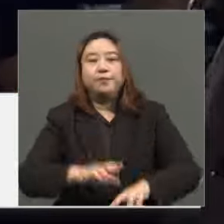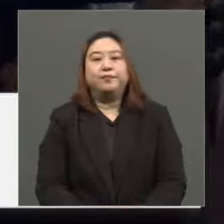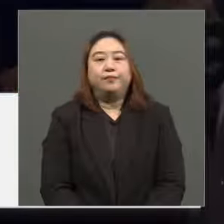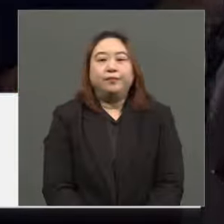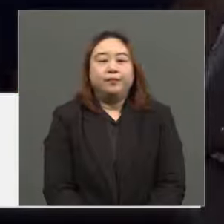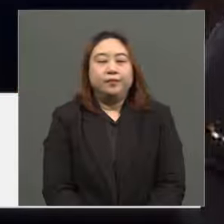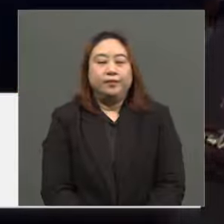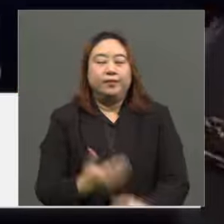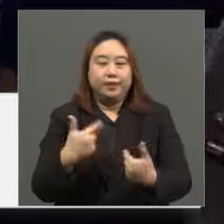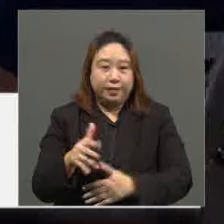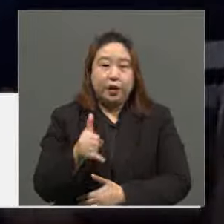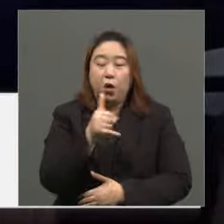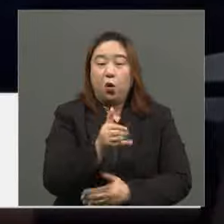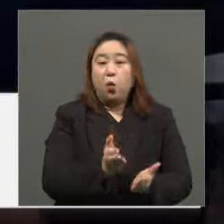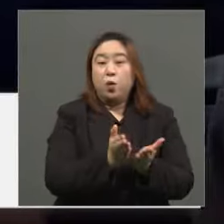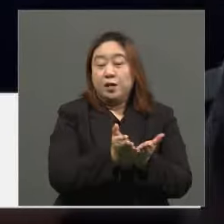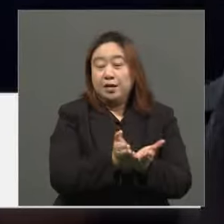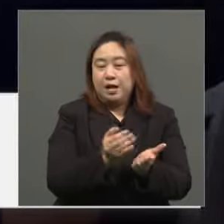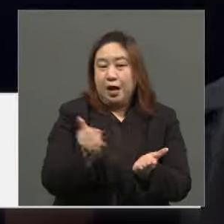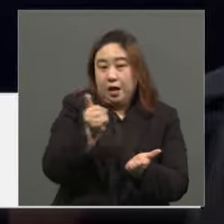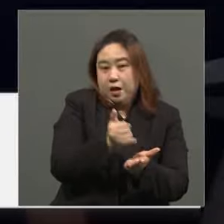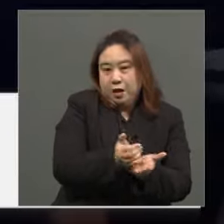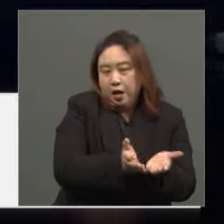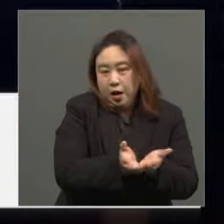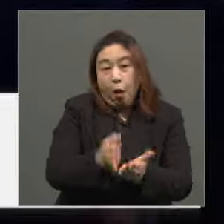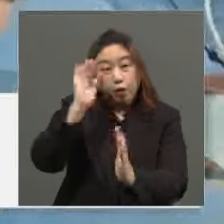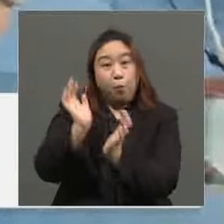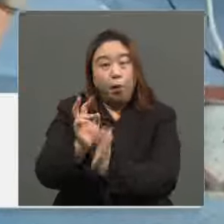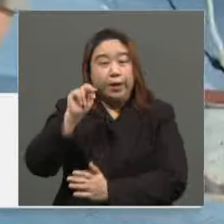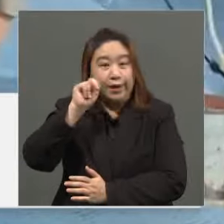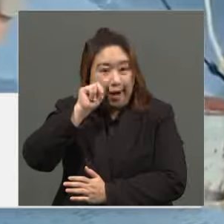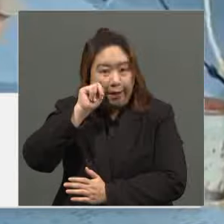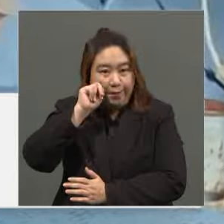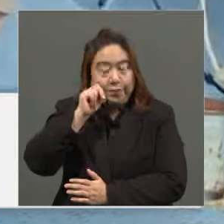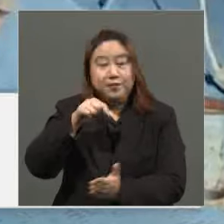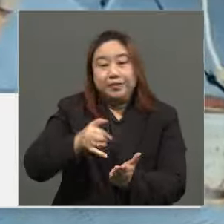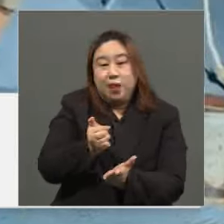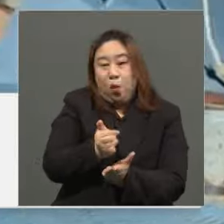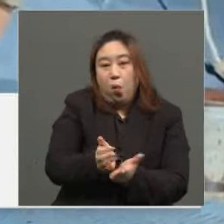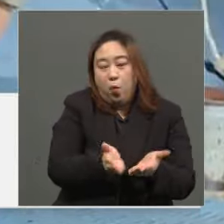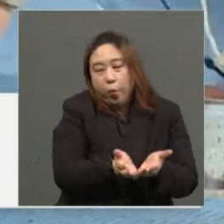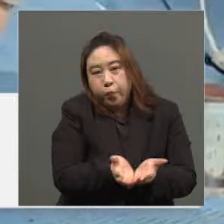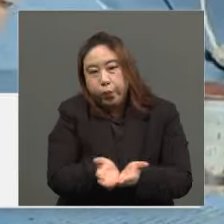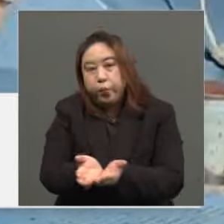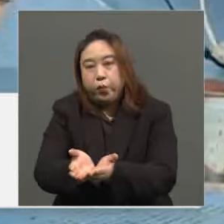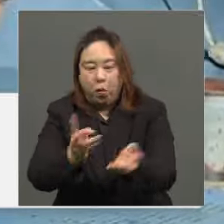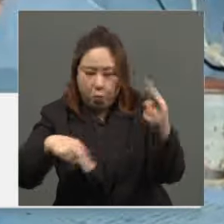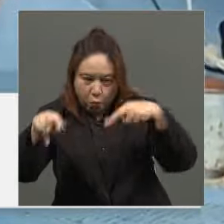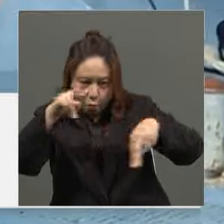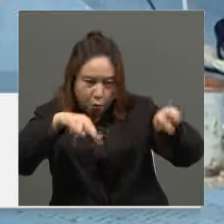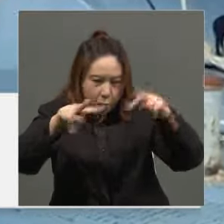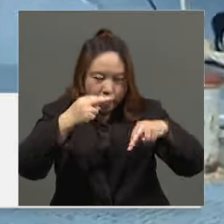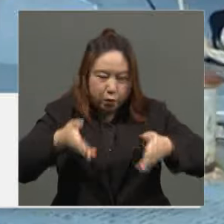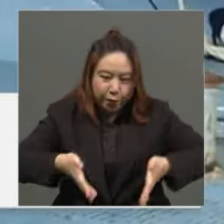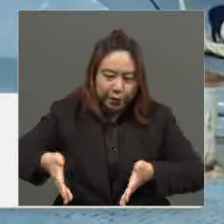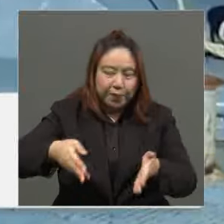ที่จะลงเรือตรวจการกองบังคับการตำรวจน้ำที่บริเวณท่าเรือเอเชียทีกริเวอร์ฟอนต์ตรวจความพร้อมตลอด